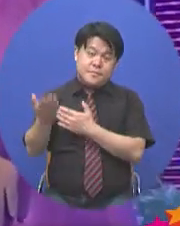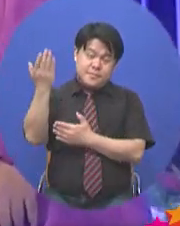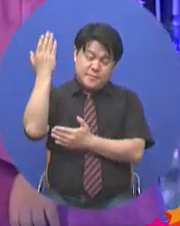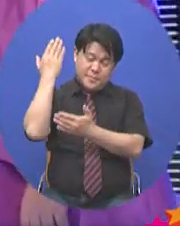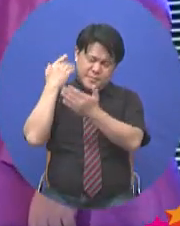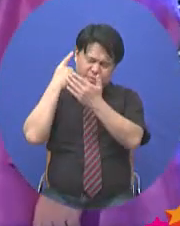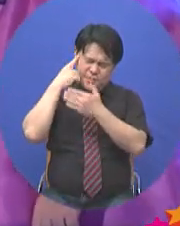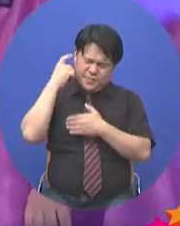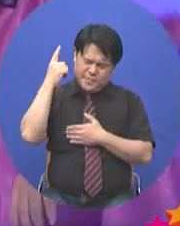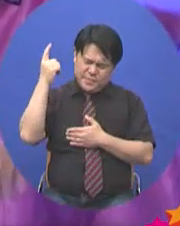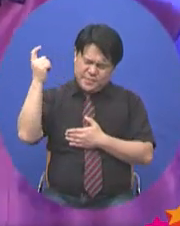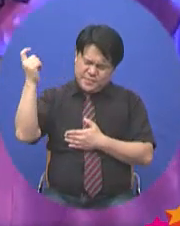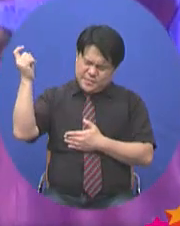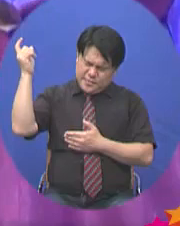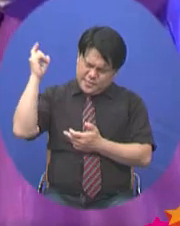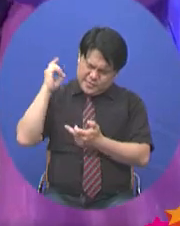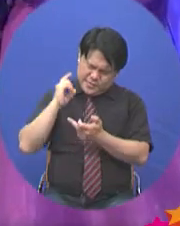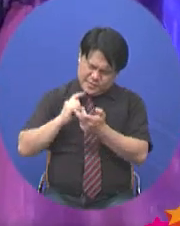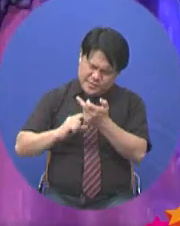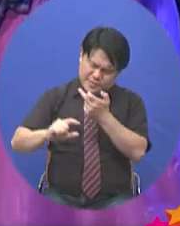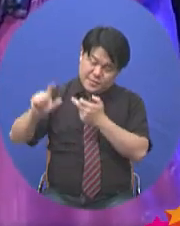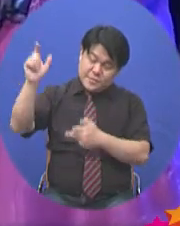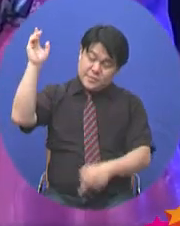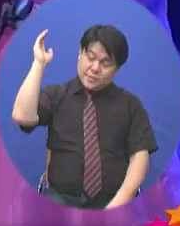사연 밤을 새워